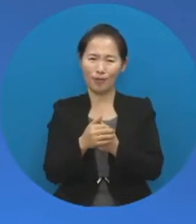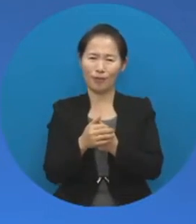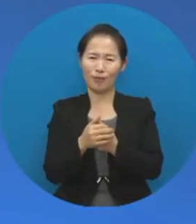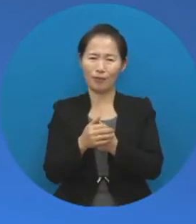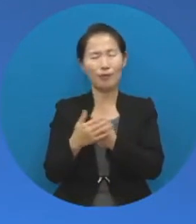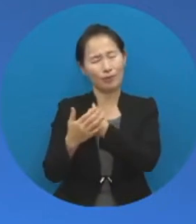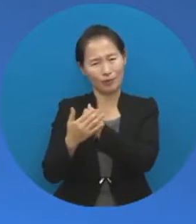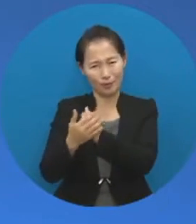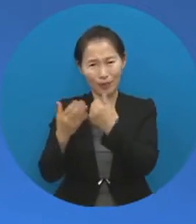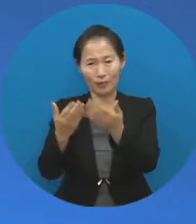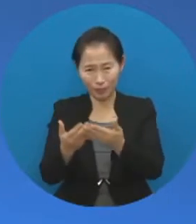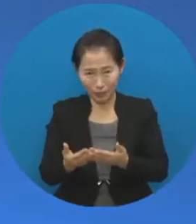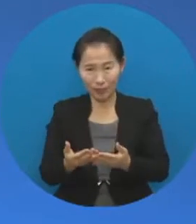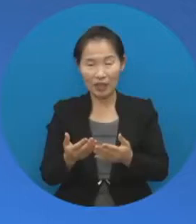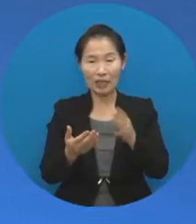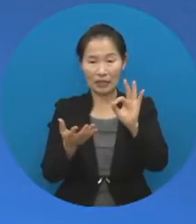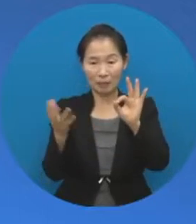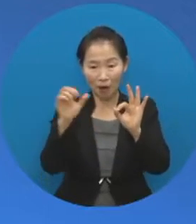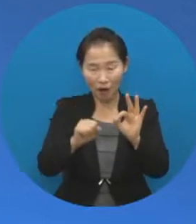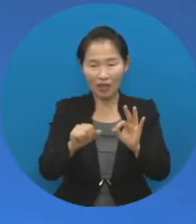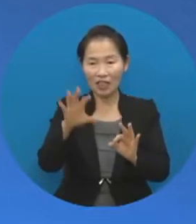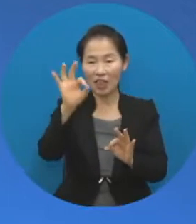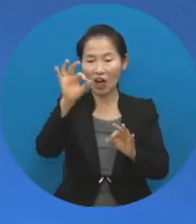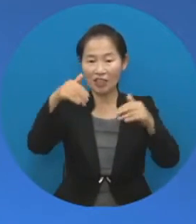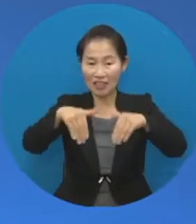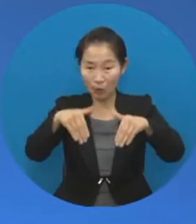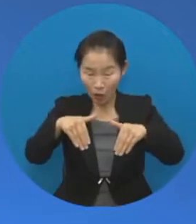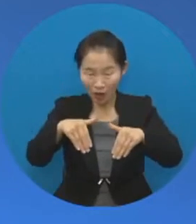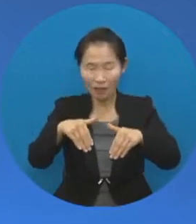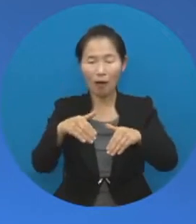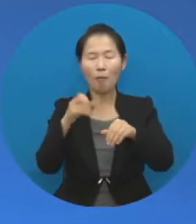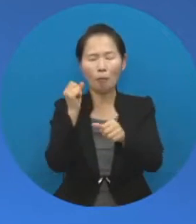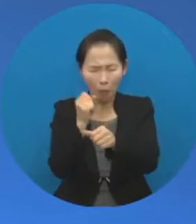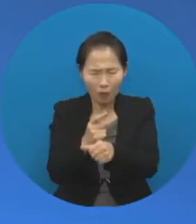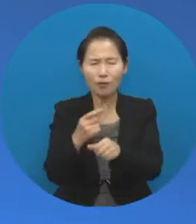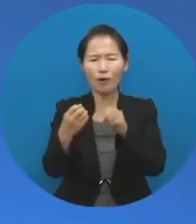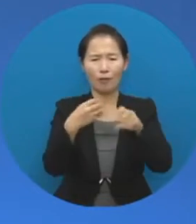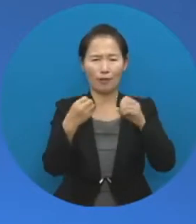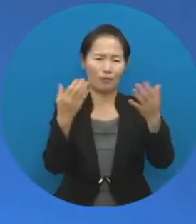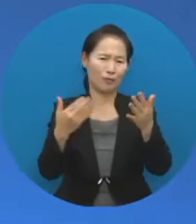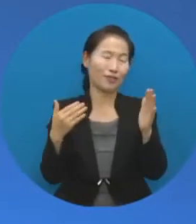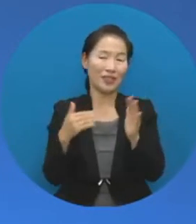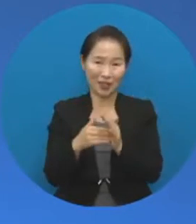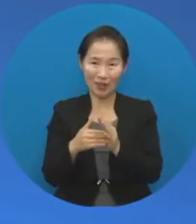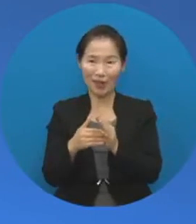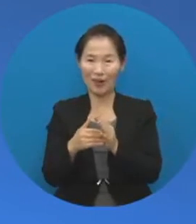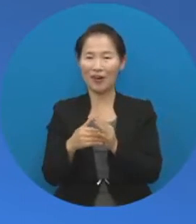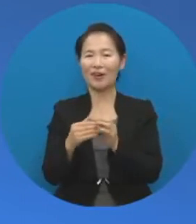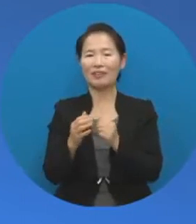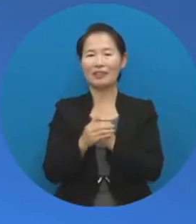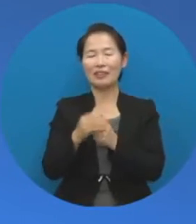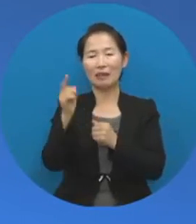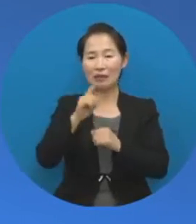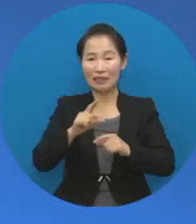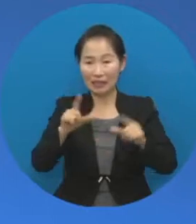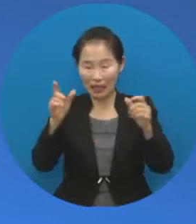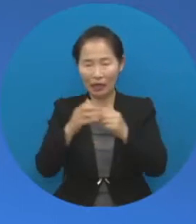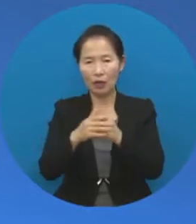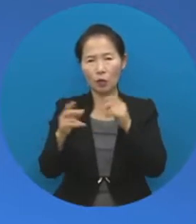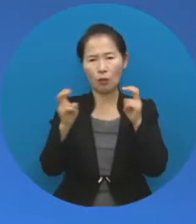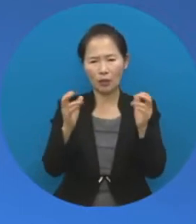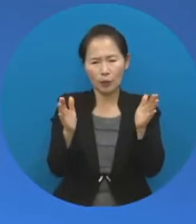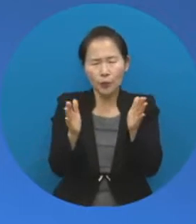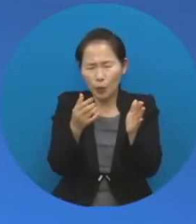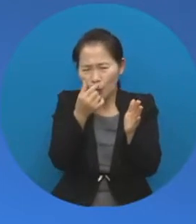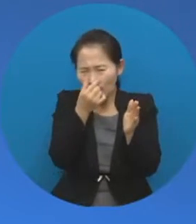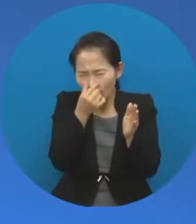대해서 기도한 건 하나님이 이미 다 응답을 해주셨는데 어느 날 이제 막 그 회사가 좁아서 이사를 가야